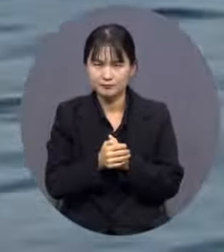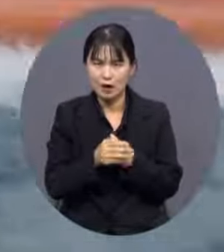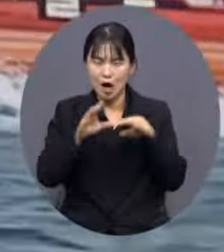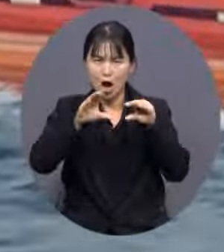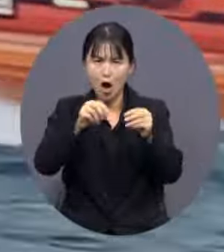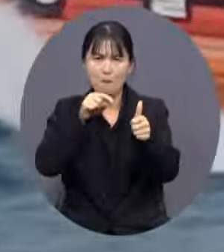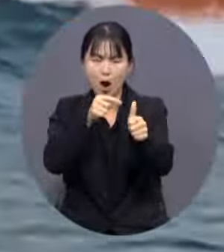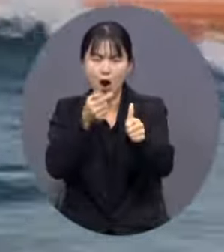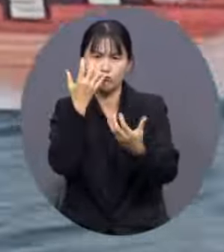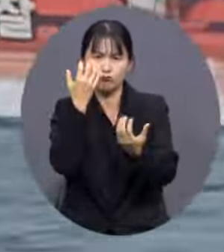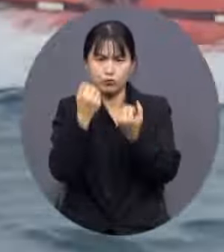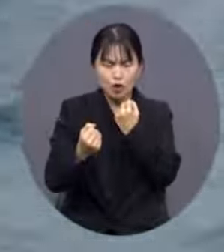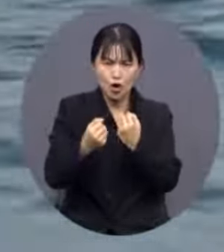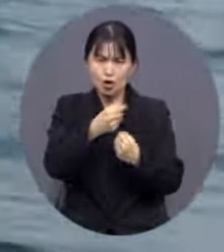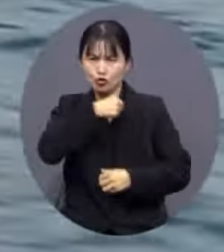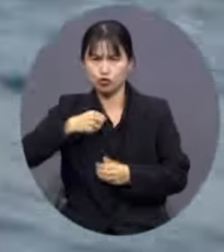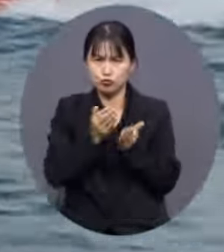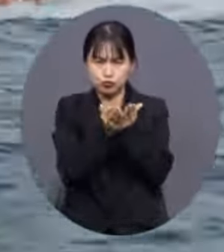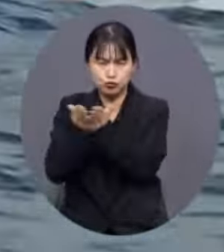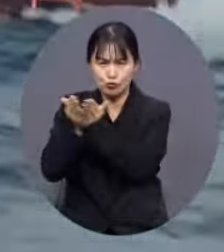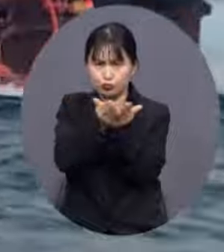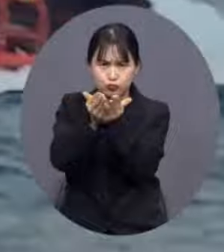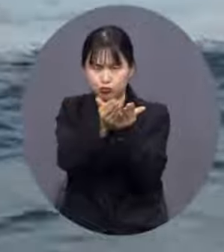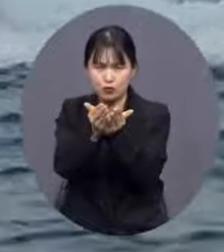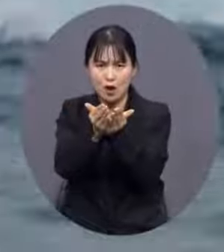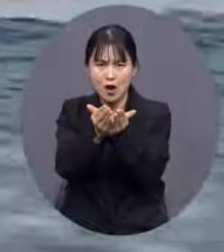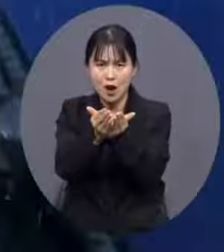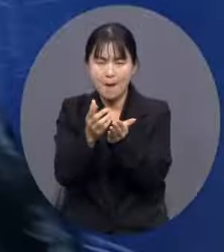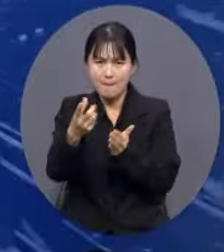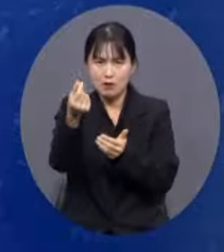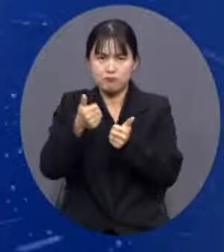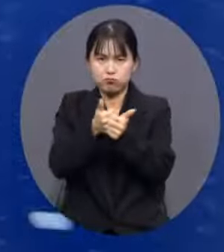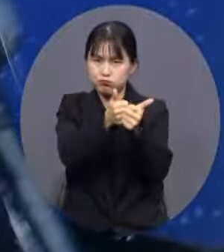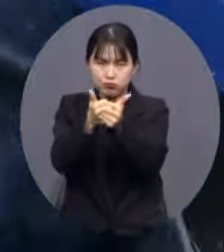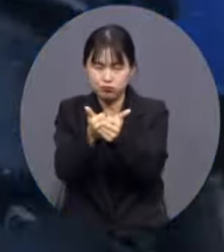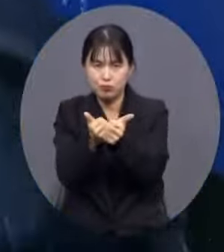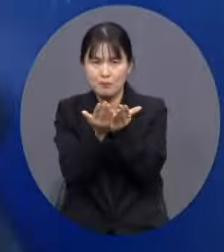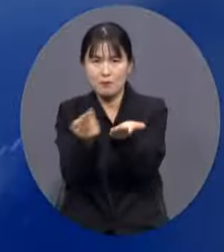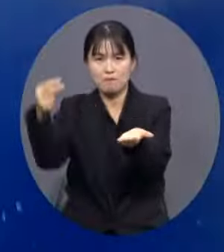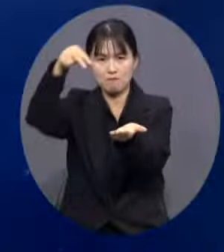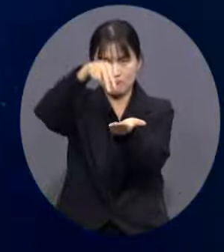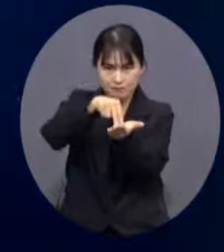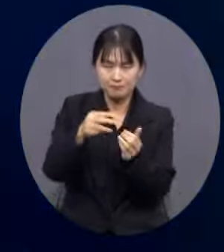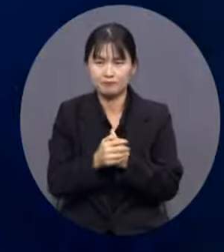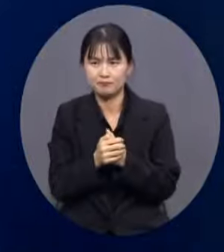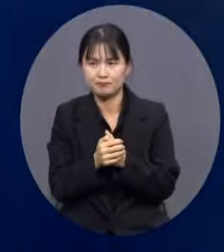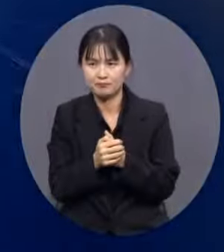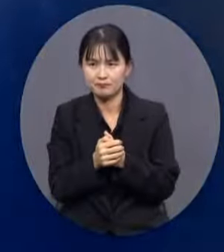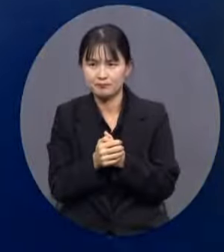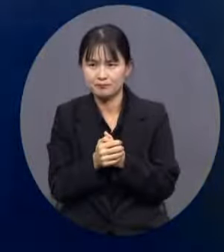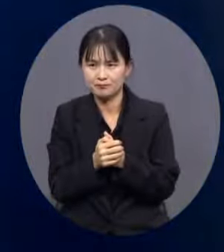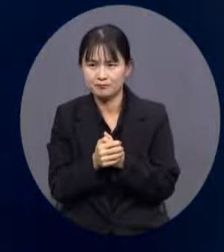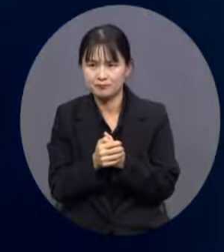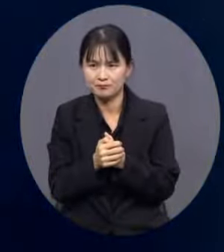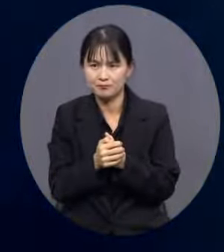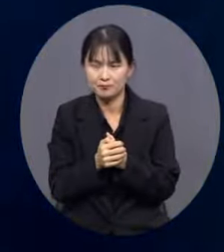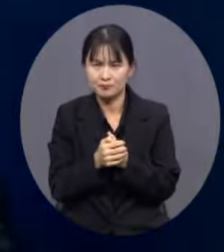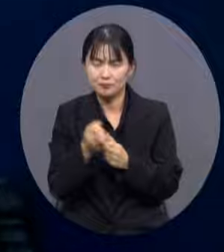정선명령에도 중국 어선이 더 속도를 내며 이동하자 해경이 바짝 따라붙어 배에 올라탑니다. 넘버 2